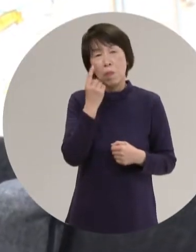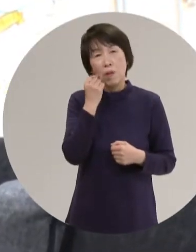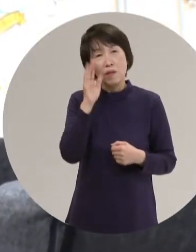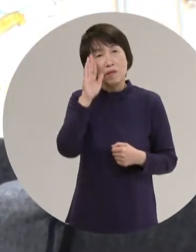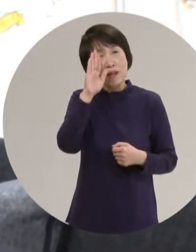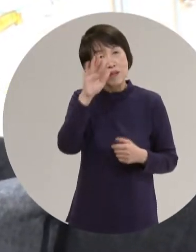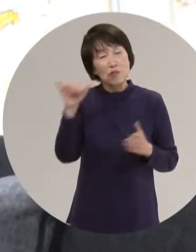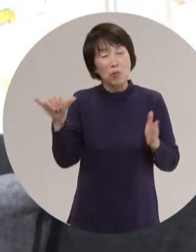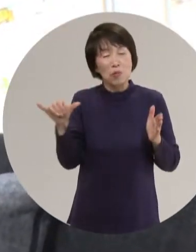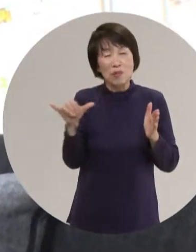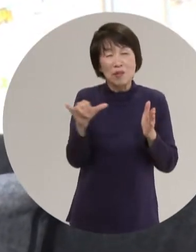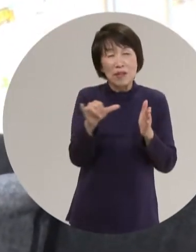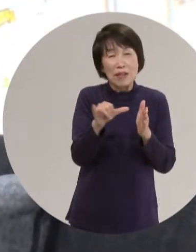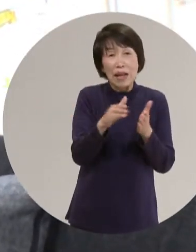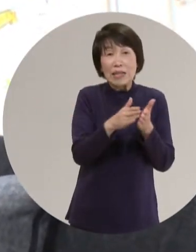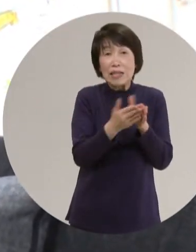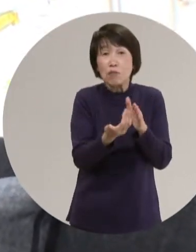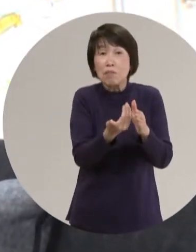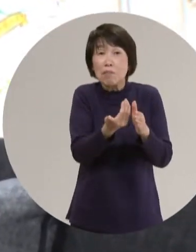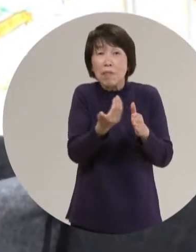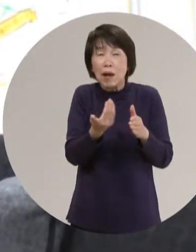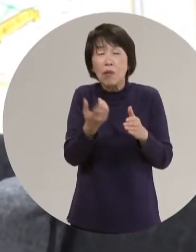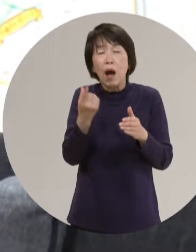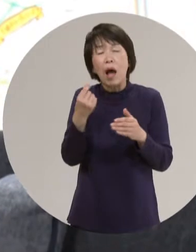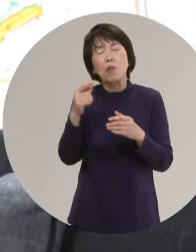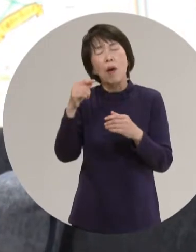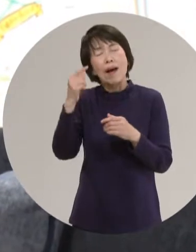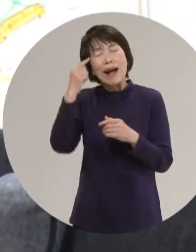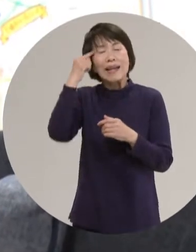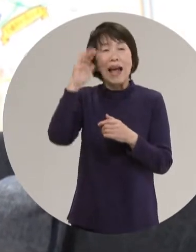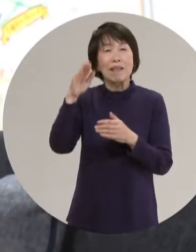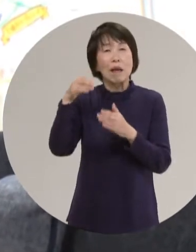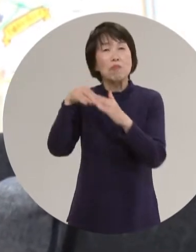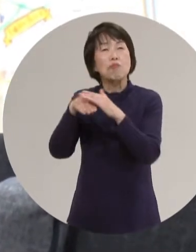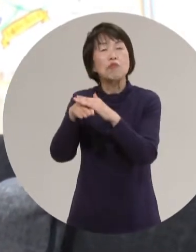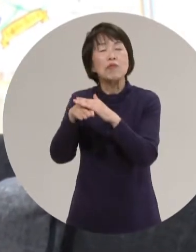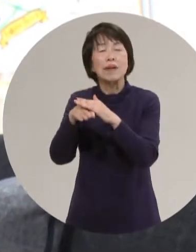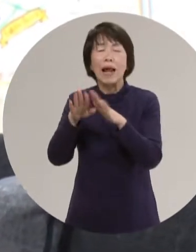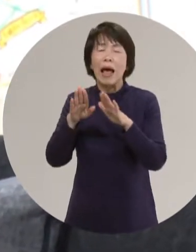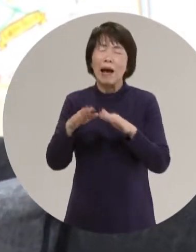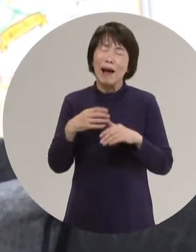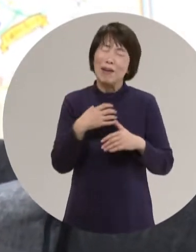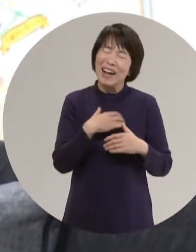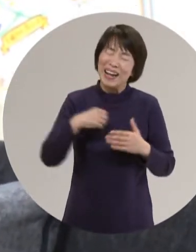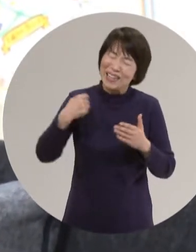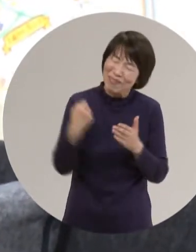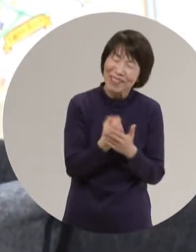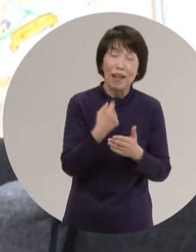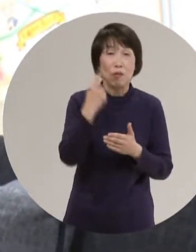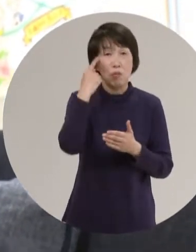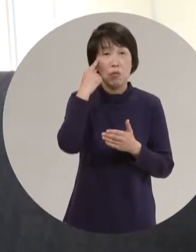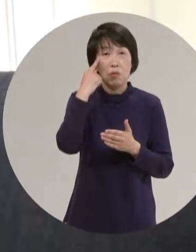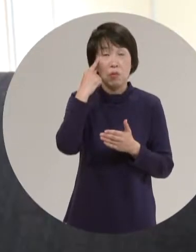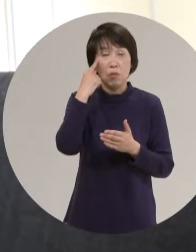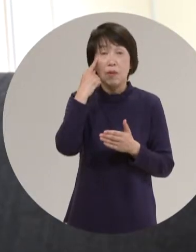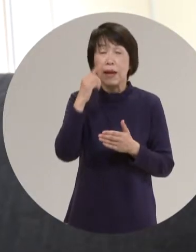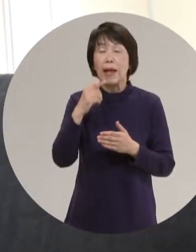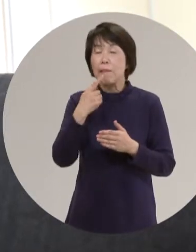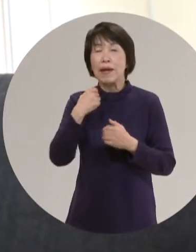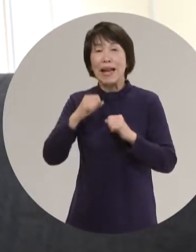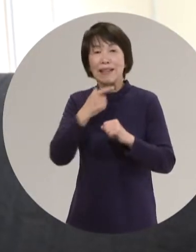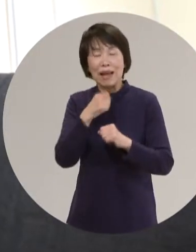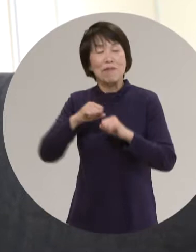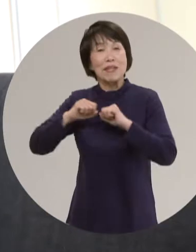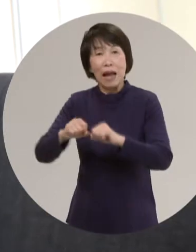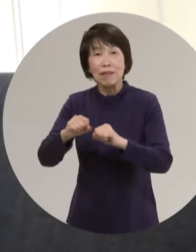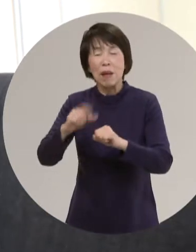時にあのアイデアを実行していたらどうだっただろうかと思うのが嫌だったので、やってみて失